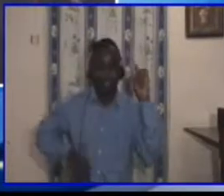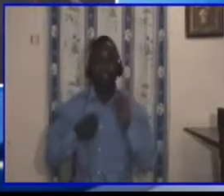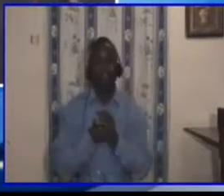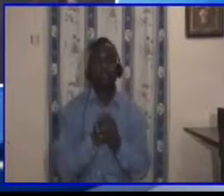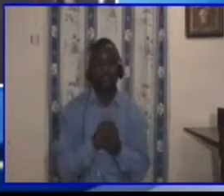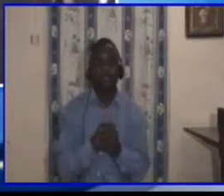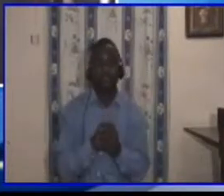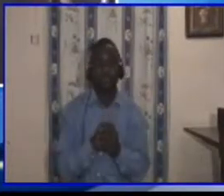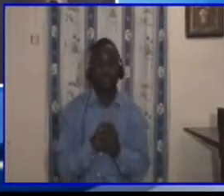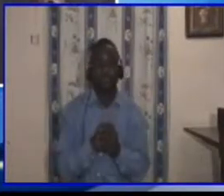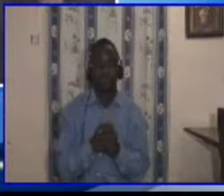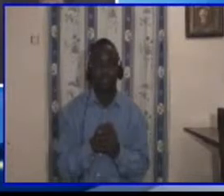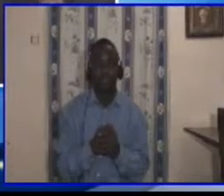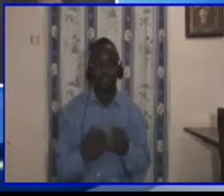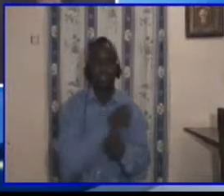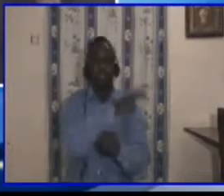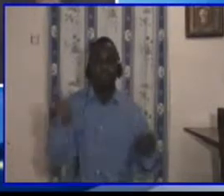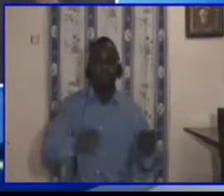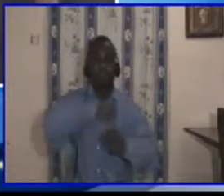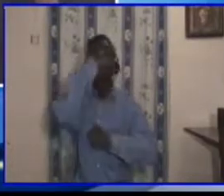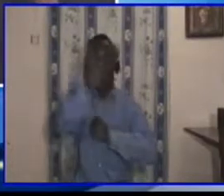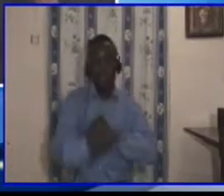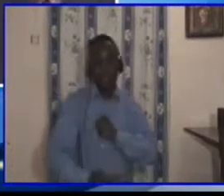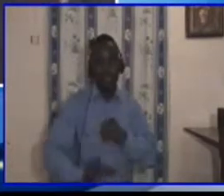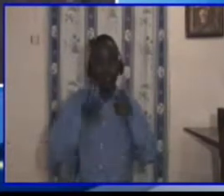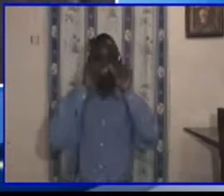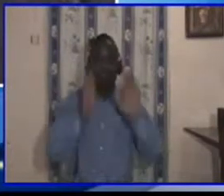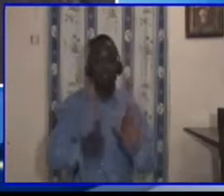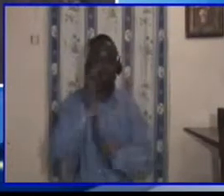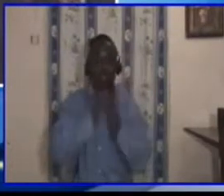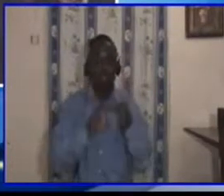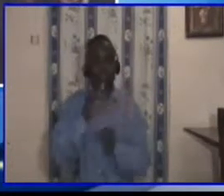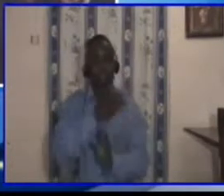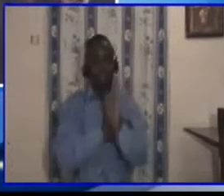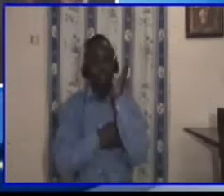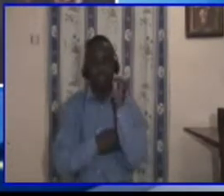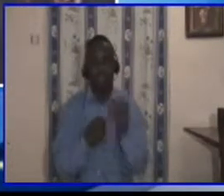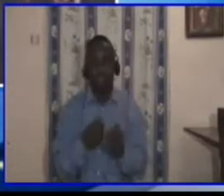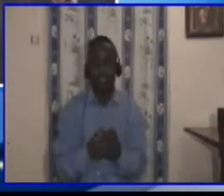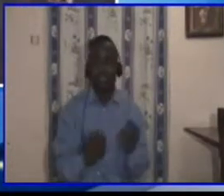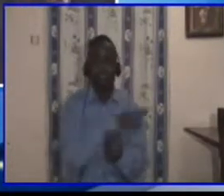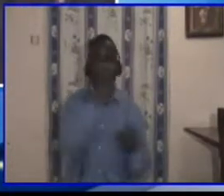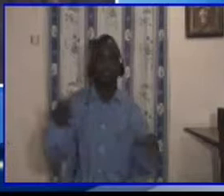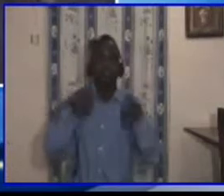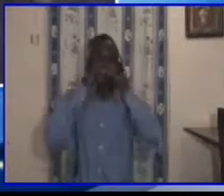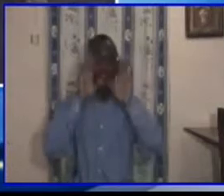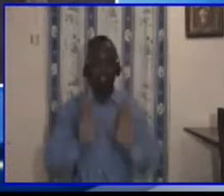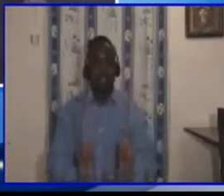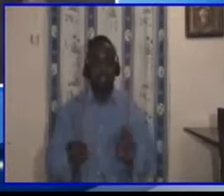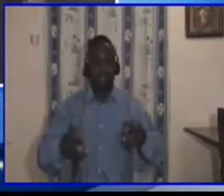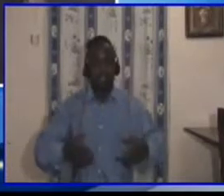voi siete benedetti con ogni benedizione di dio in cristo gesù